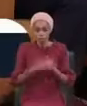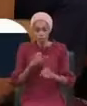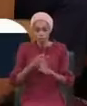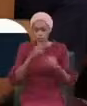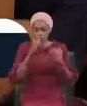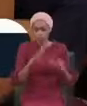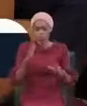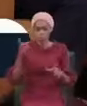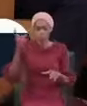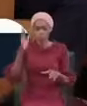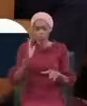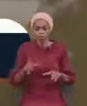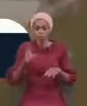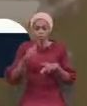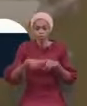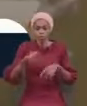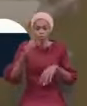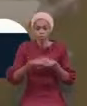2